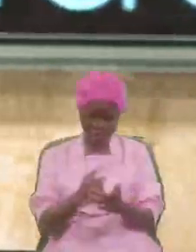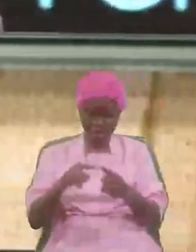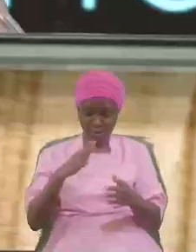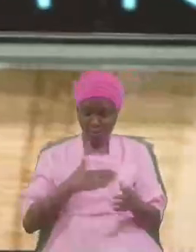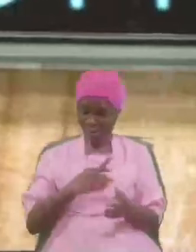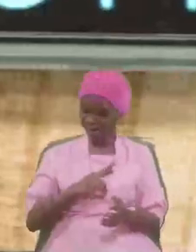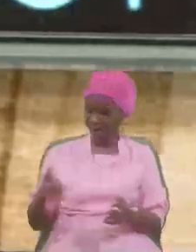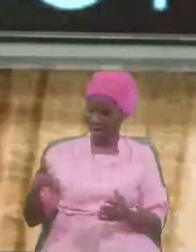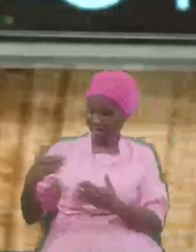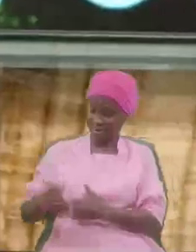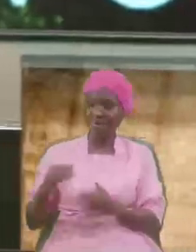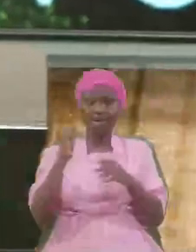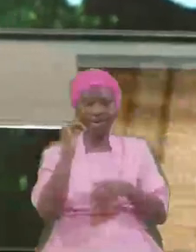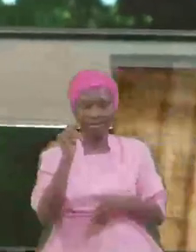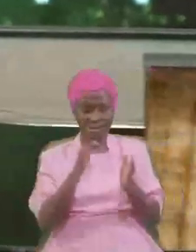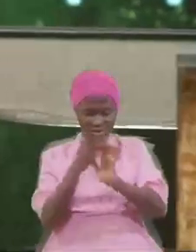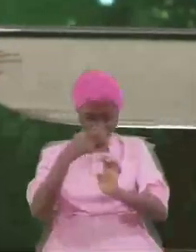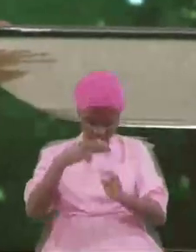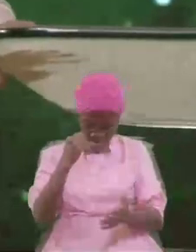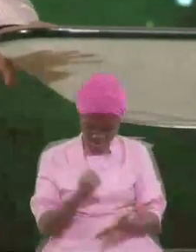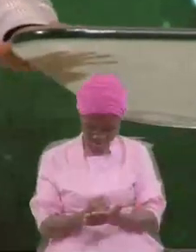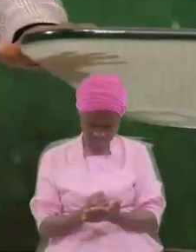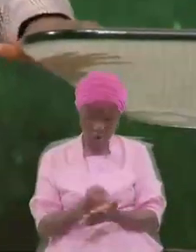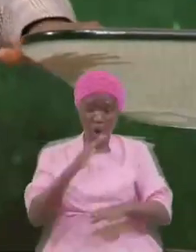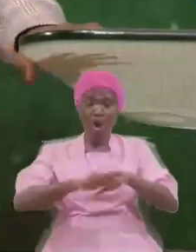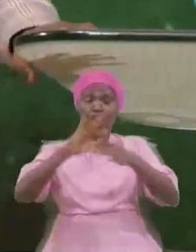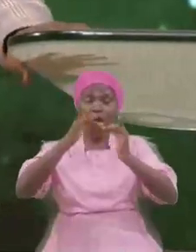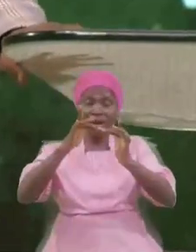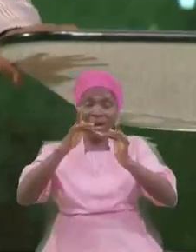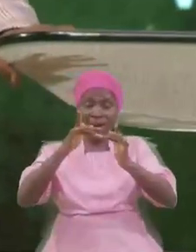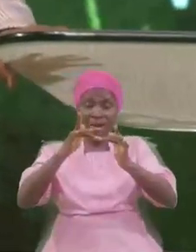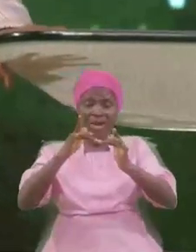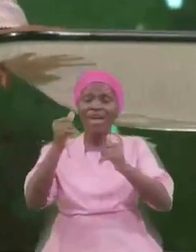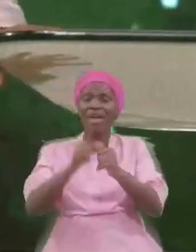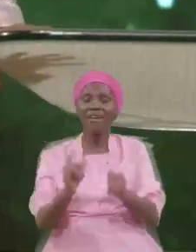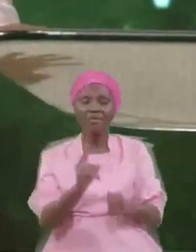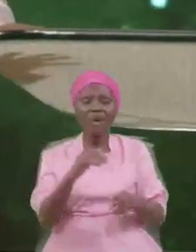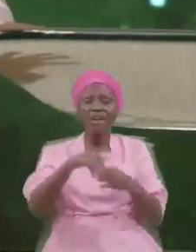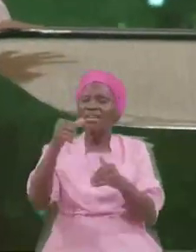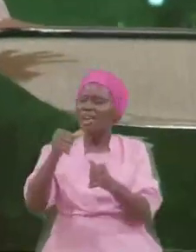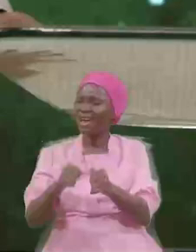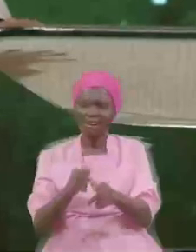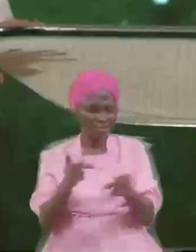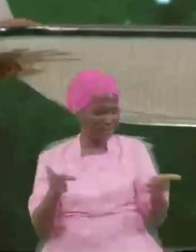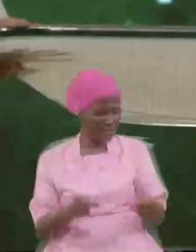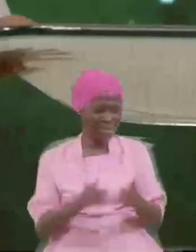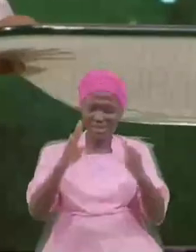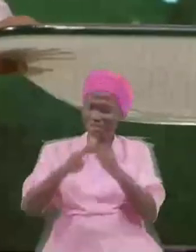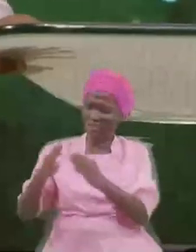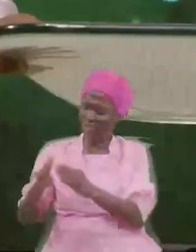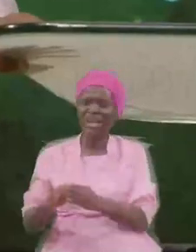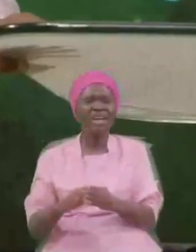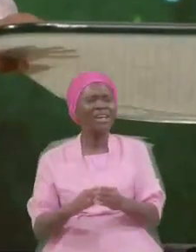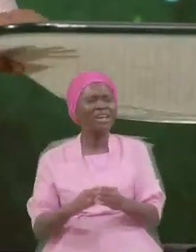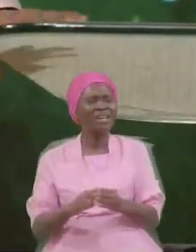droite ici, des témoignages, en ligne et partout, dans chaque assemblée, des témoignages pour vous